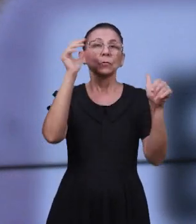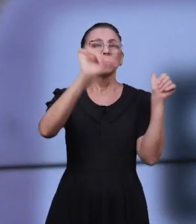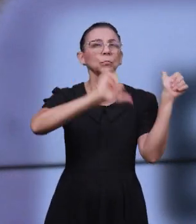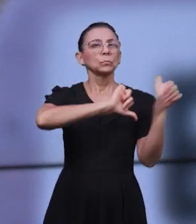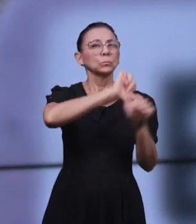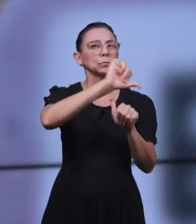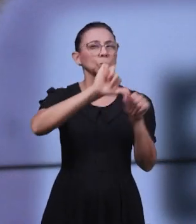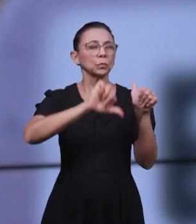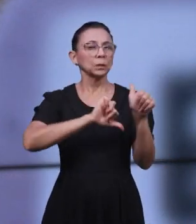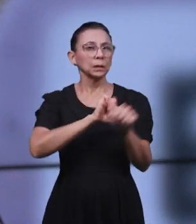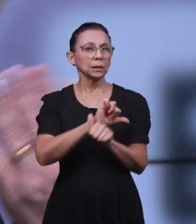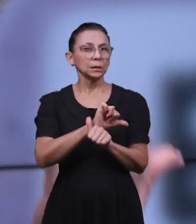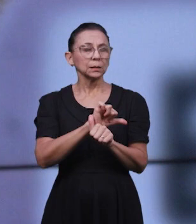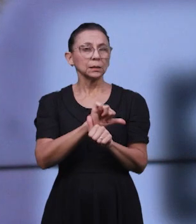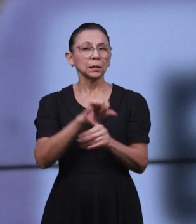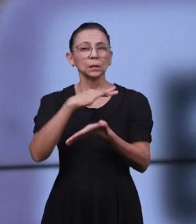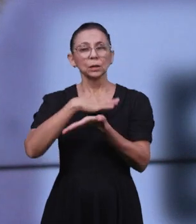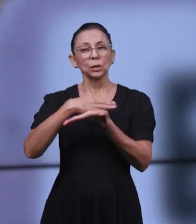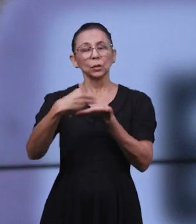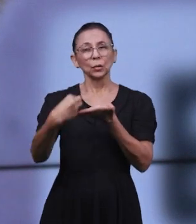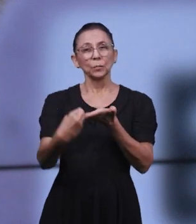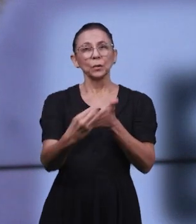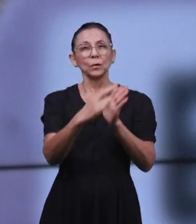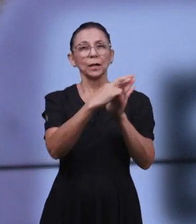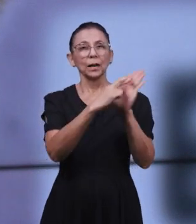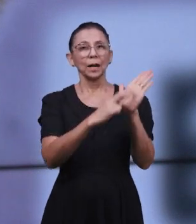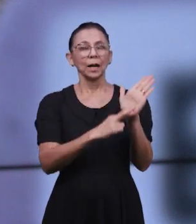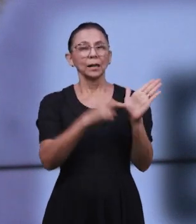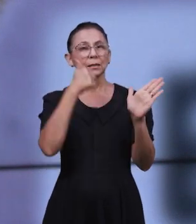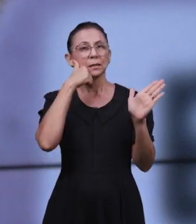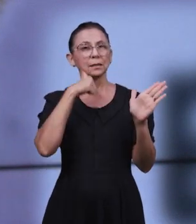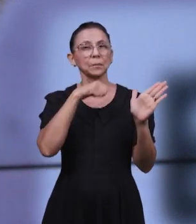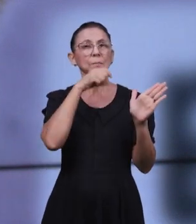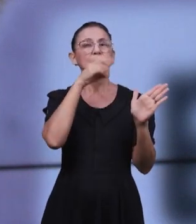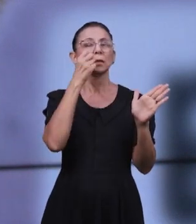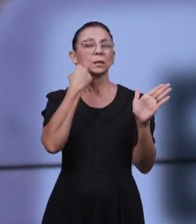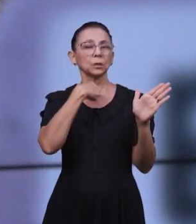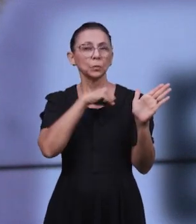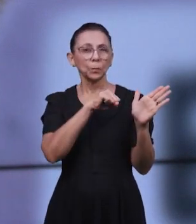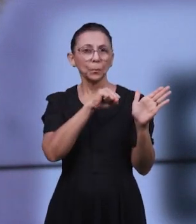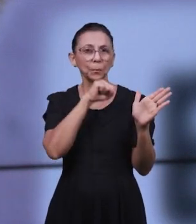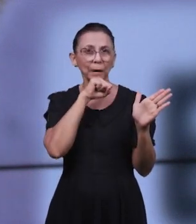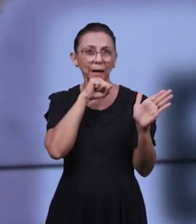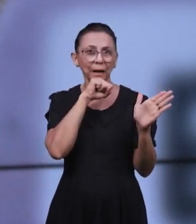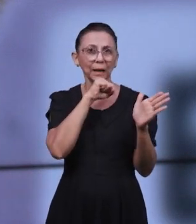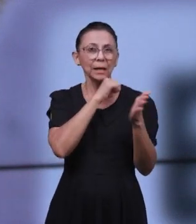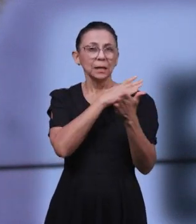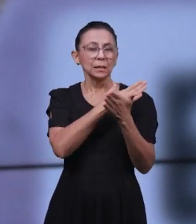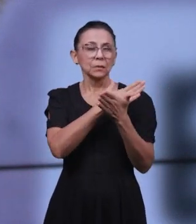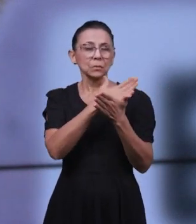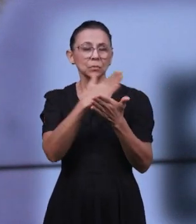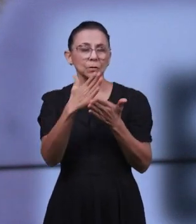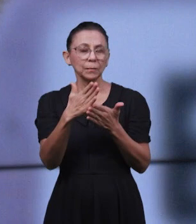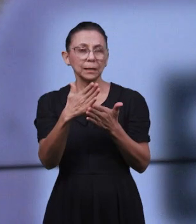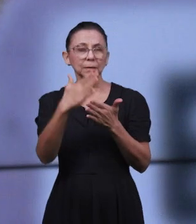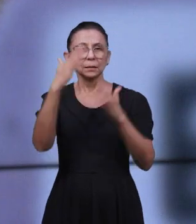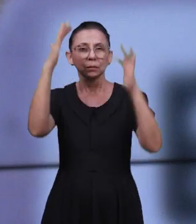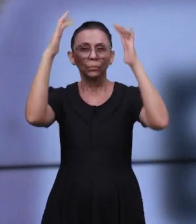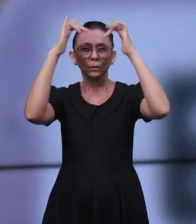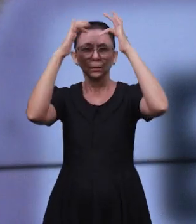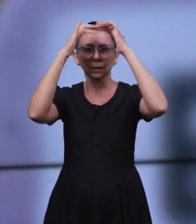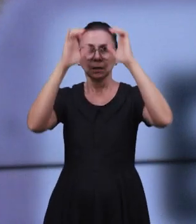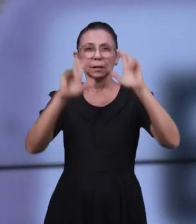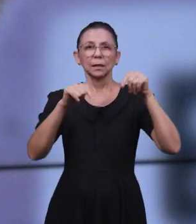cherchent des plaisirs, aussi ils commencent à faire barrage à ceux qui semblent être au dehors de la réalité de ce